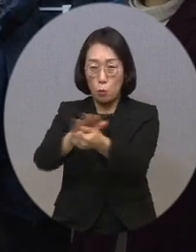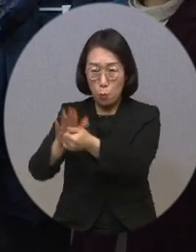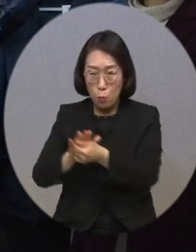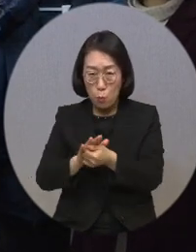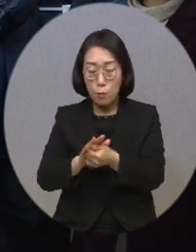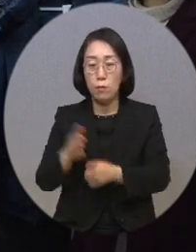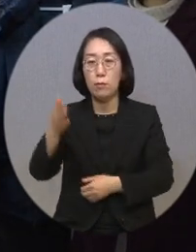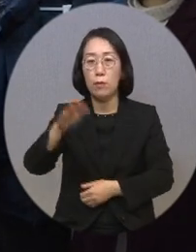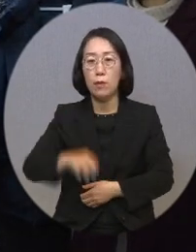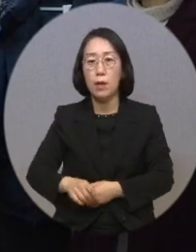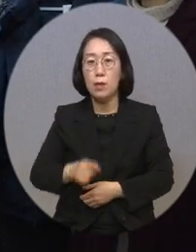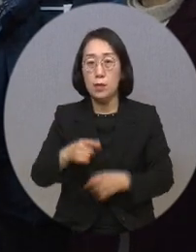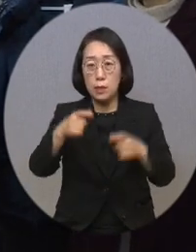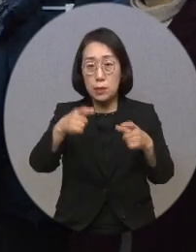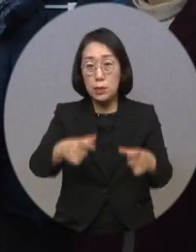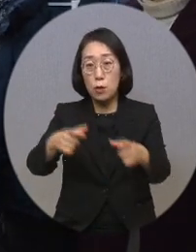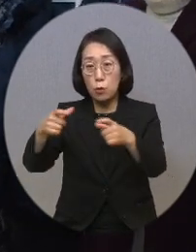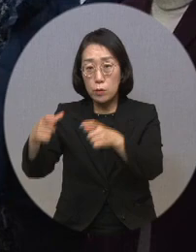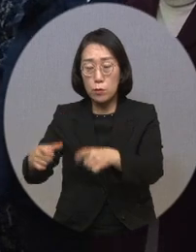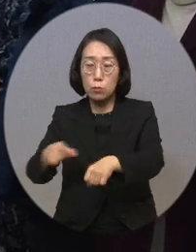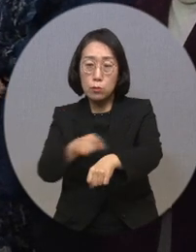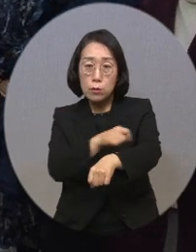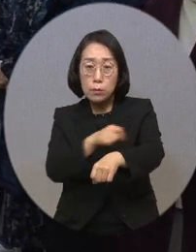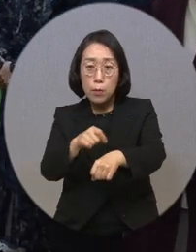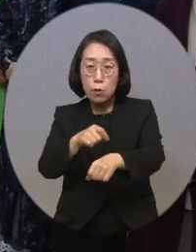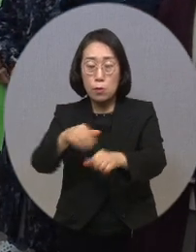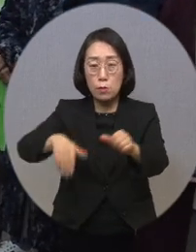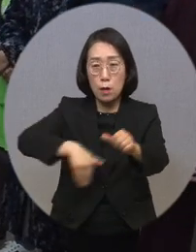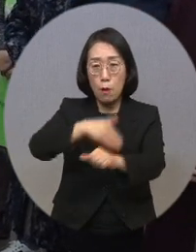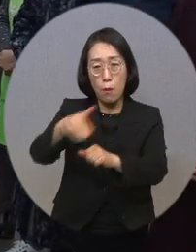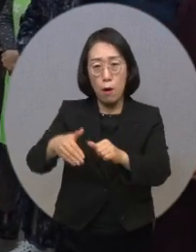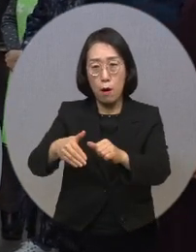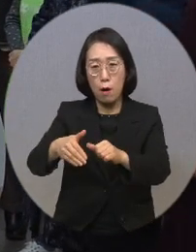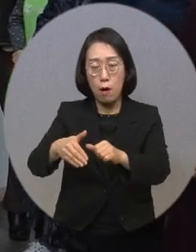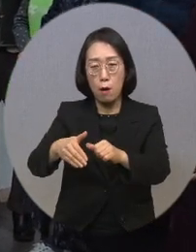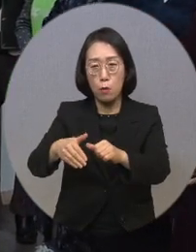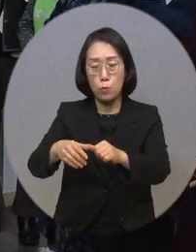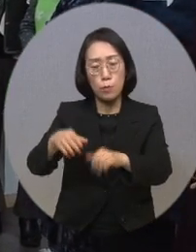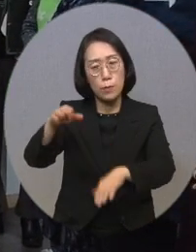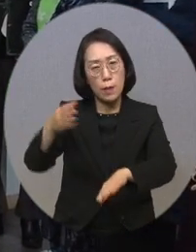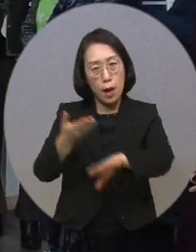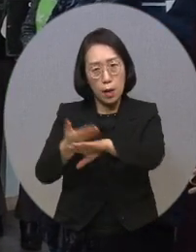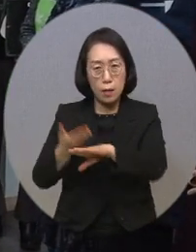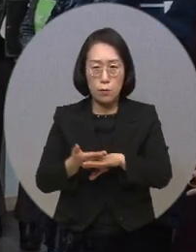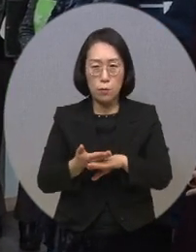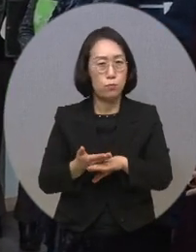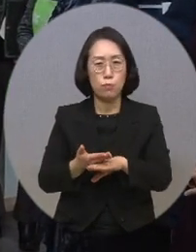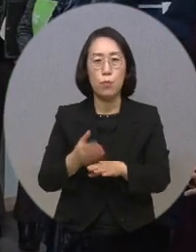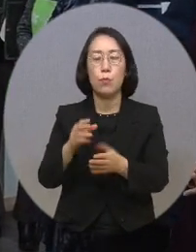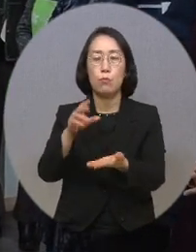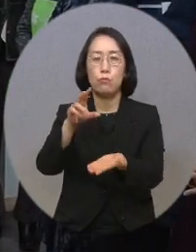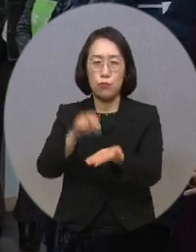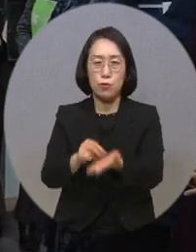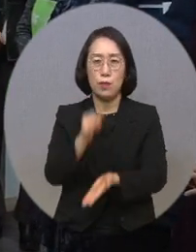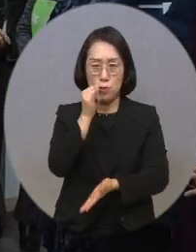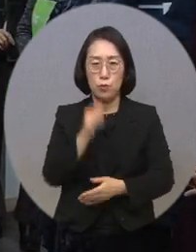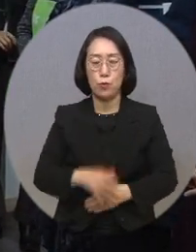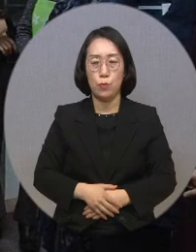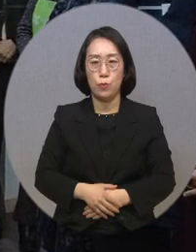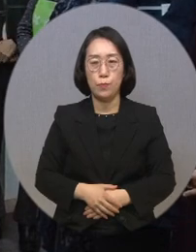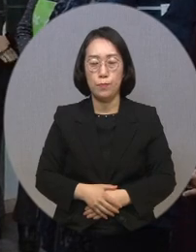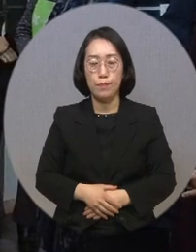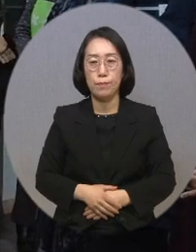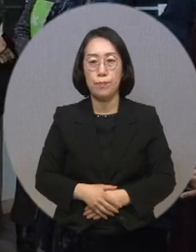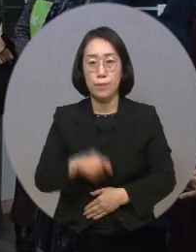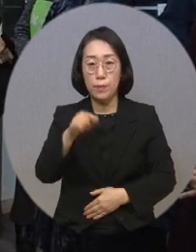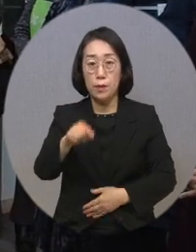보니까 지방자치단체의 특수성을 반영하지 못하는 그런 좀 한계에 봉착해 왔거든요. 예. 그래서 그